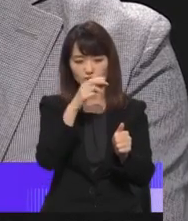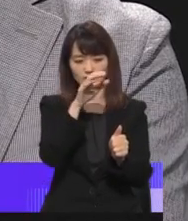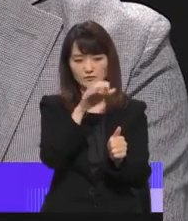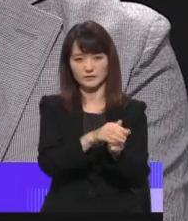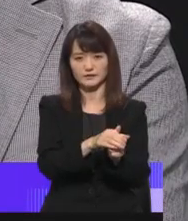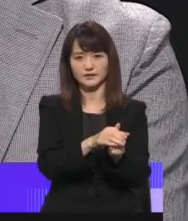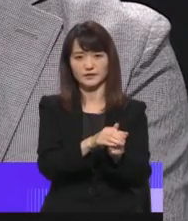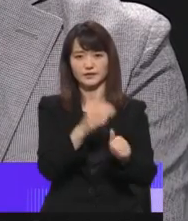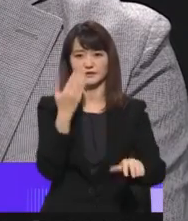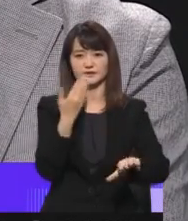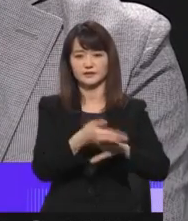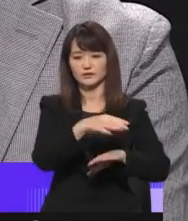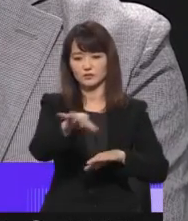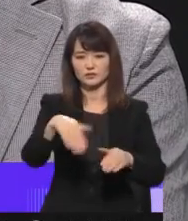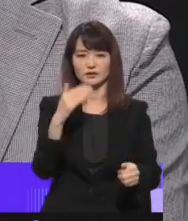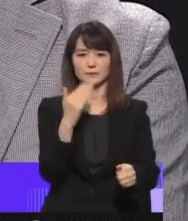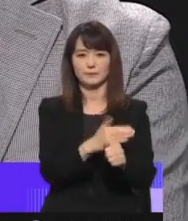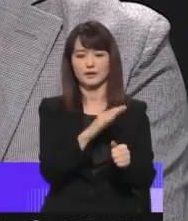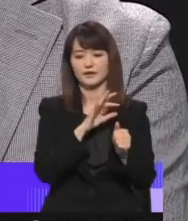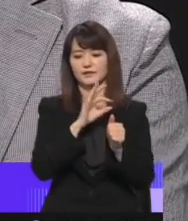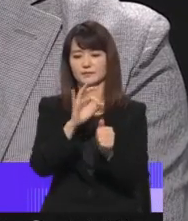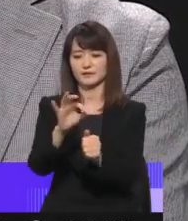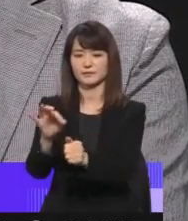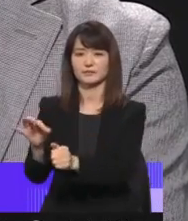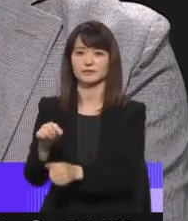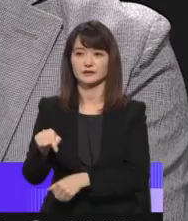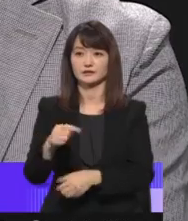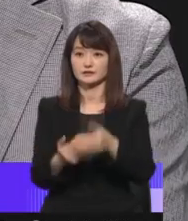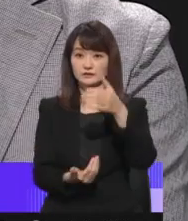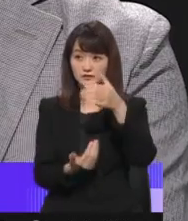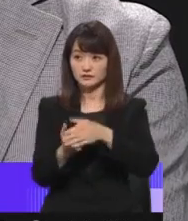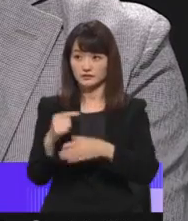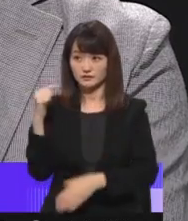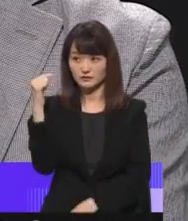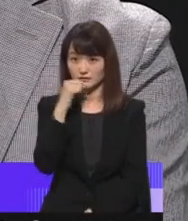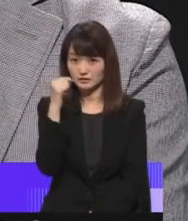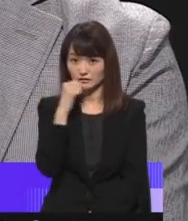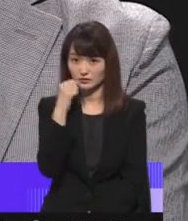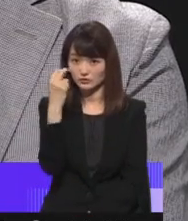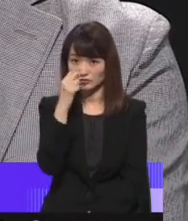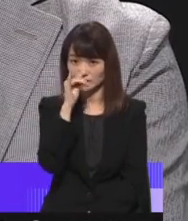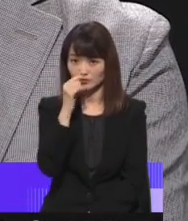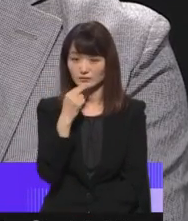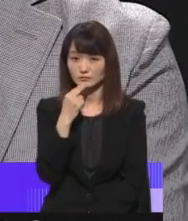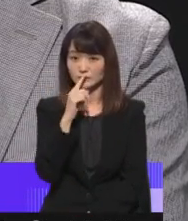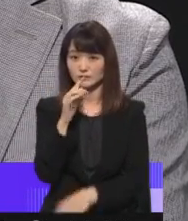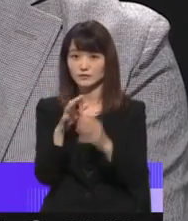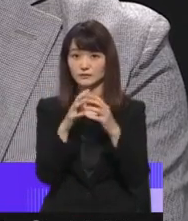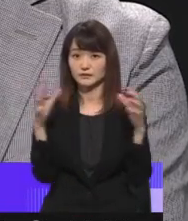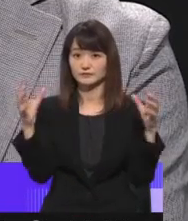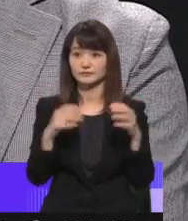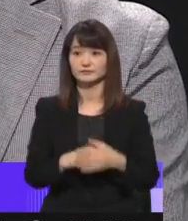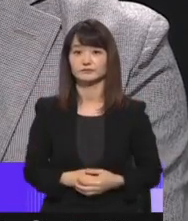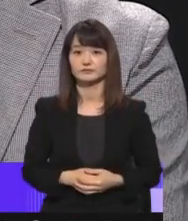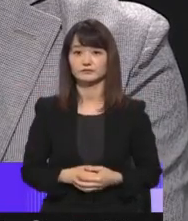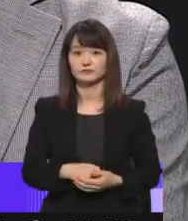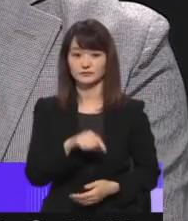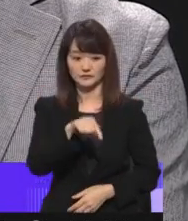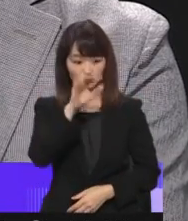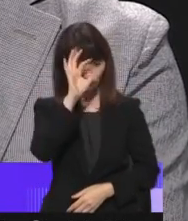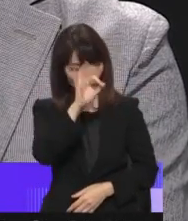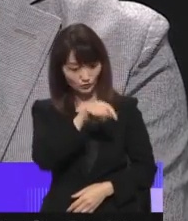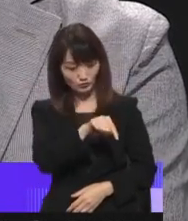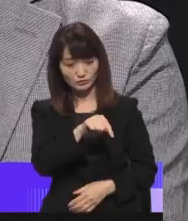논란으로 불거진 바가 있었죠 그 사건에 대한 진실 제대로 김영 되었는가에 대한 여부 여지 뜨거운 쟁점 입니다 그런 애들을 다 목도하고 난 상태